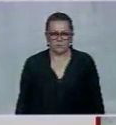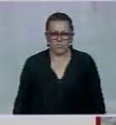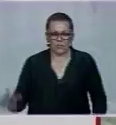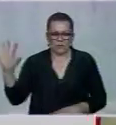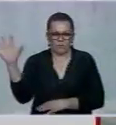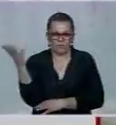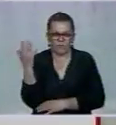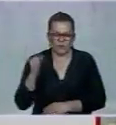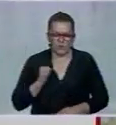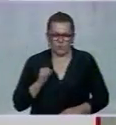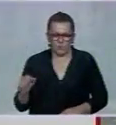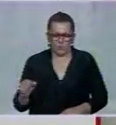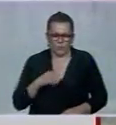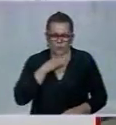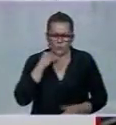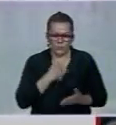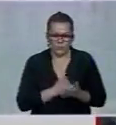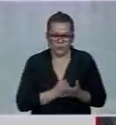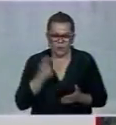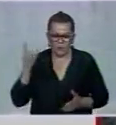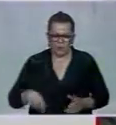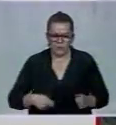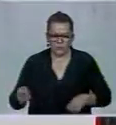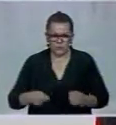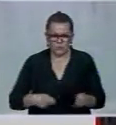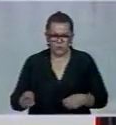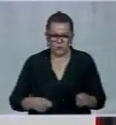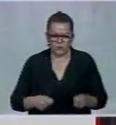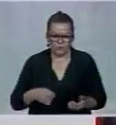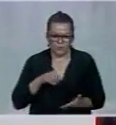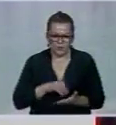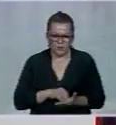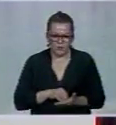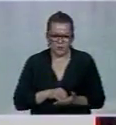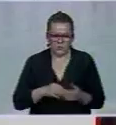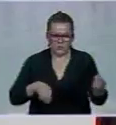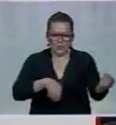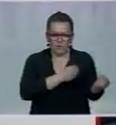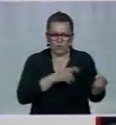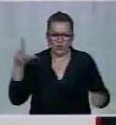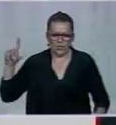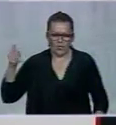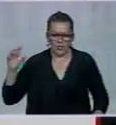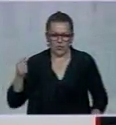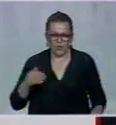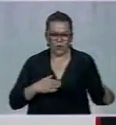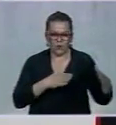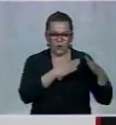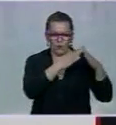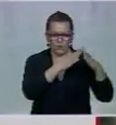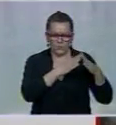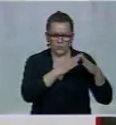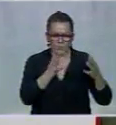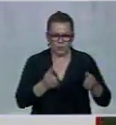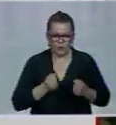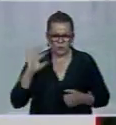Vântul extrem de puternic le-a creat mari probleme comercianților de flori veniți la ediția din acest an a Sinfoniei Lalelelor. Corturile lor au fost luate de vânt,